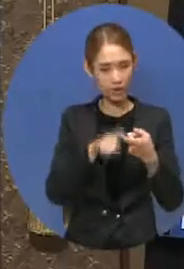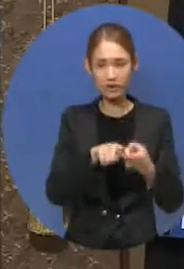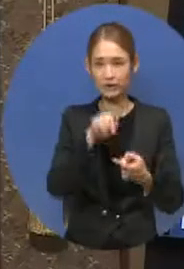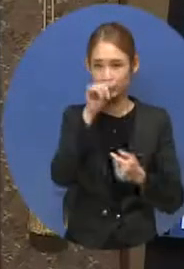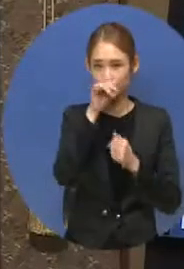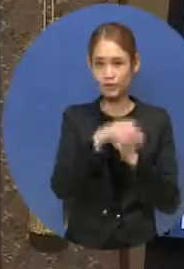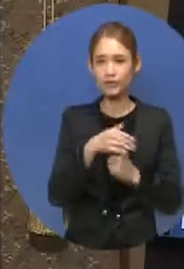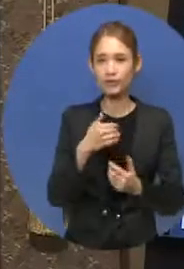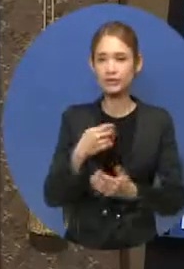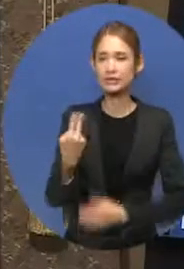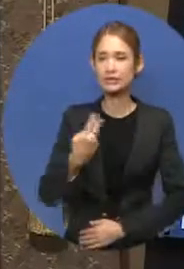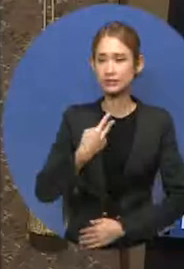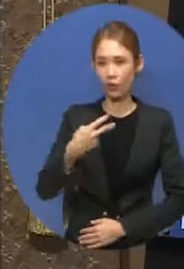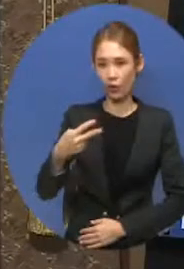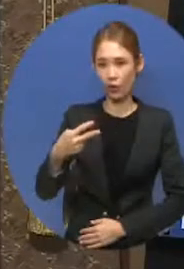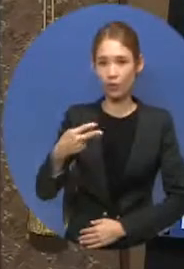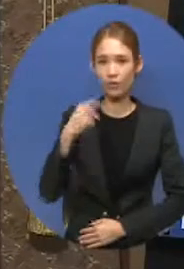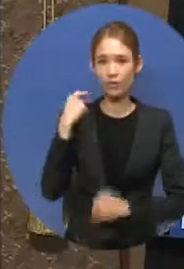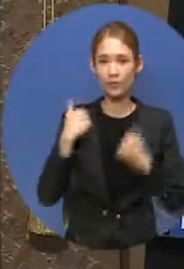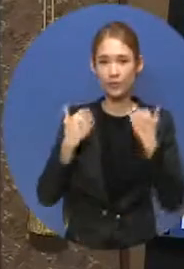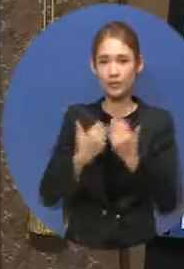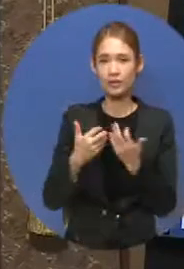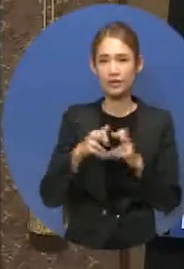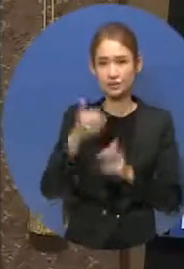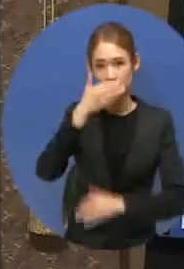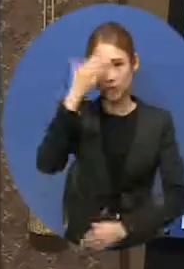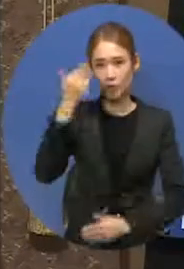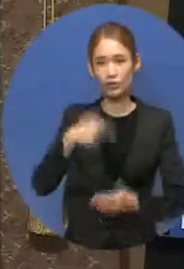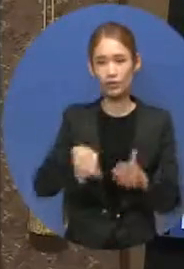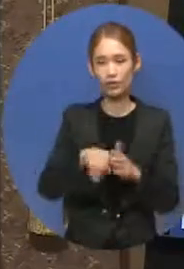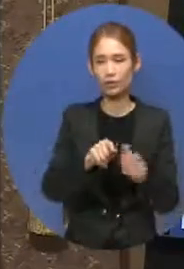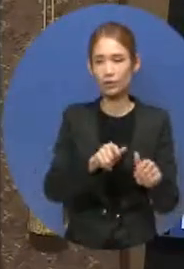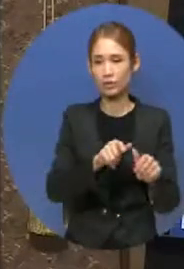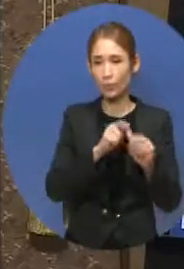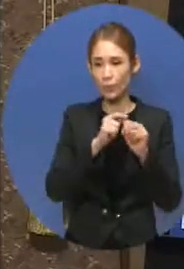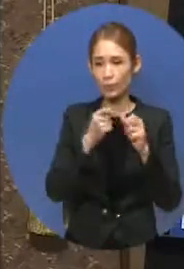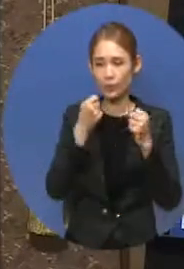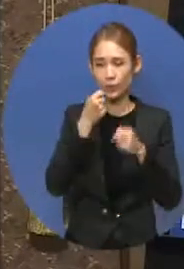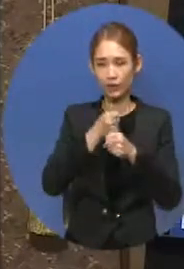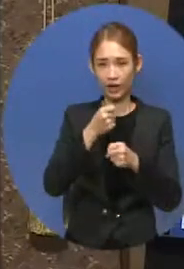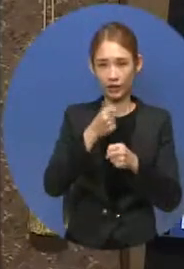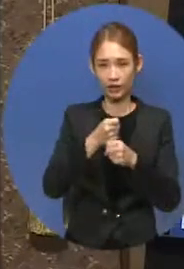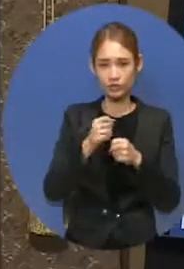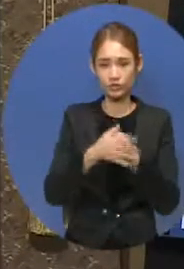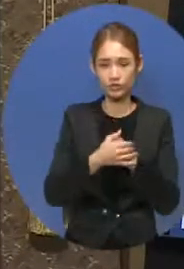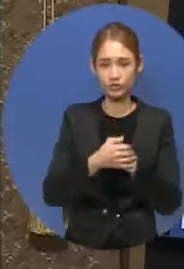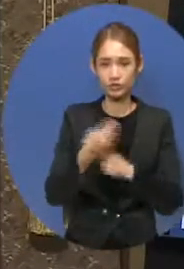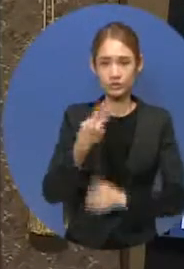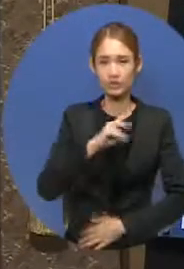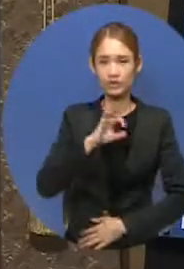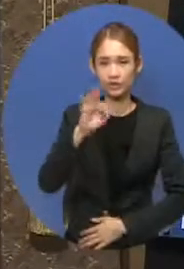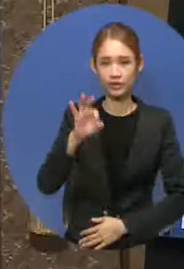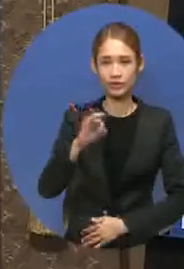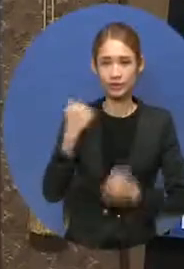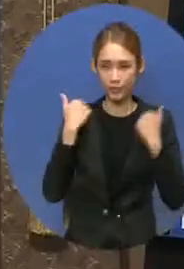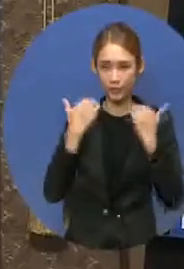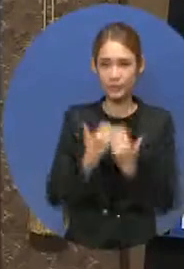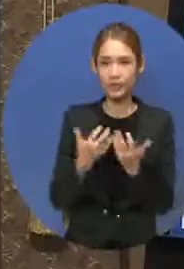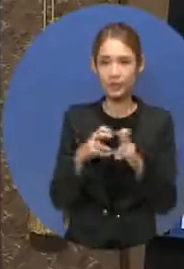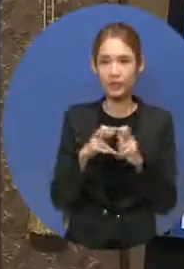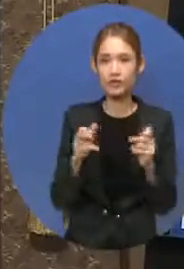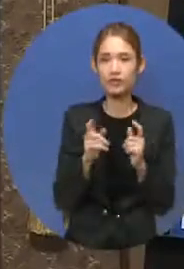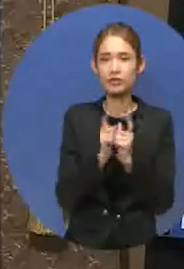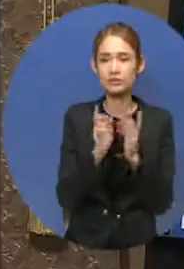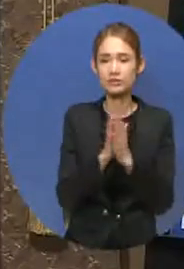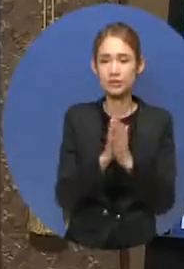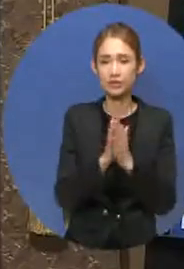예. 2000년도에는 발달장애 청년을 위한 고용 창출에 그리고 2010년도에는 발달장애